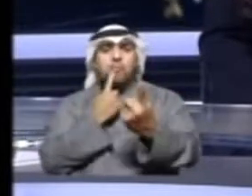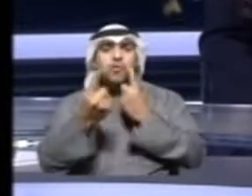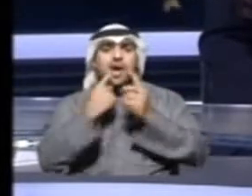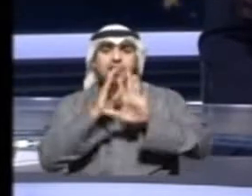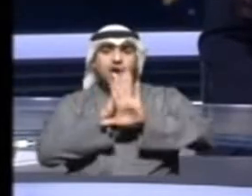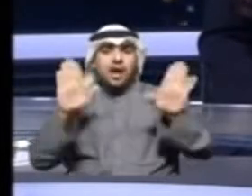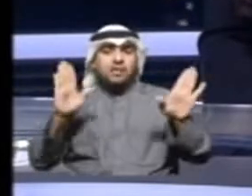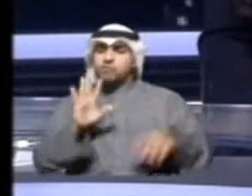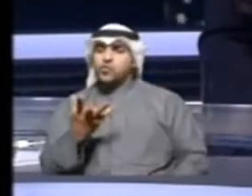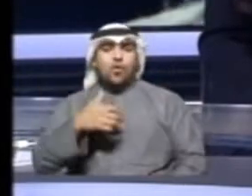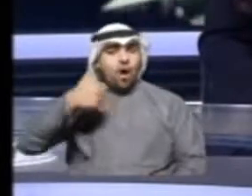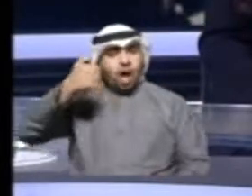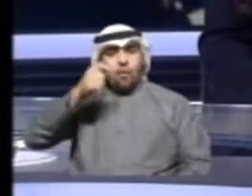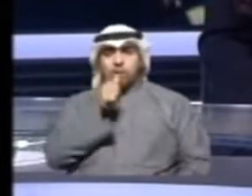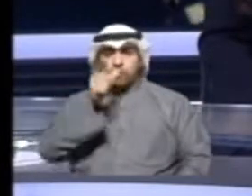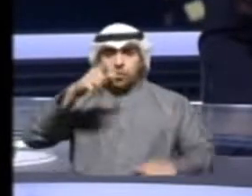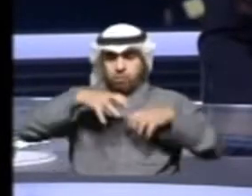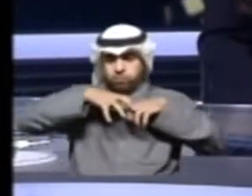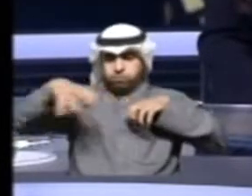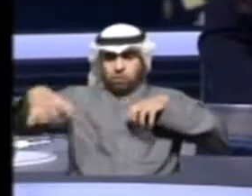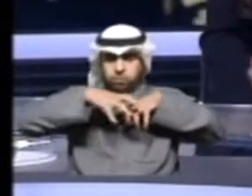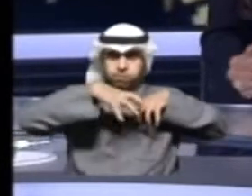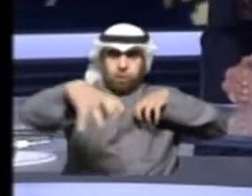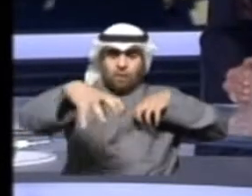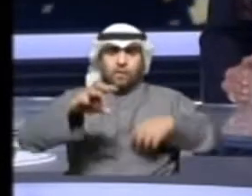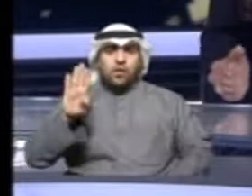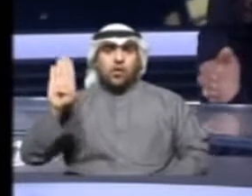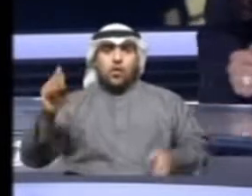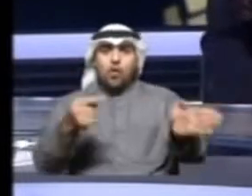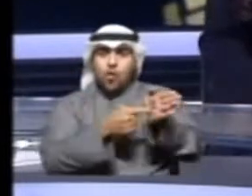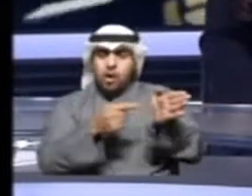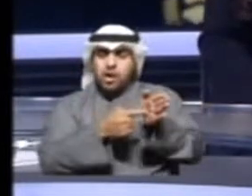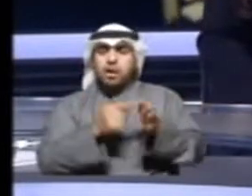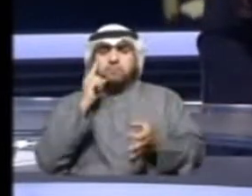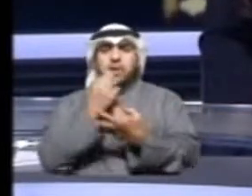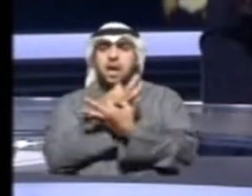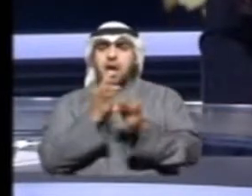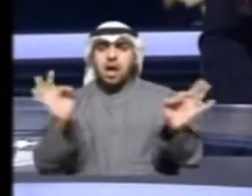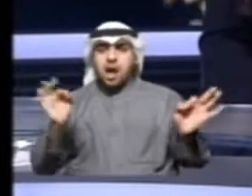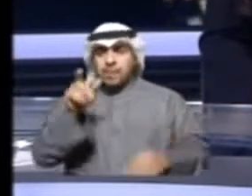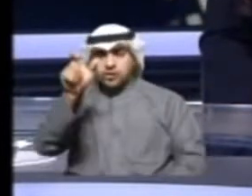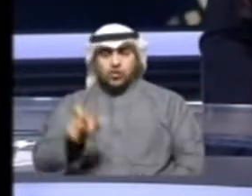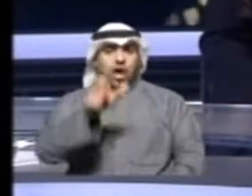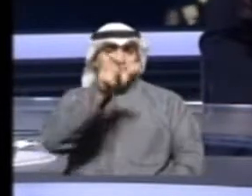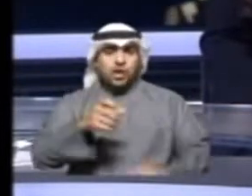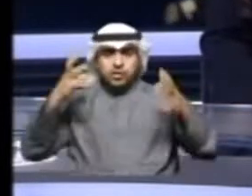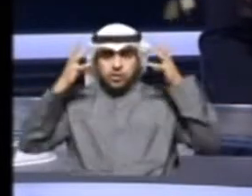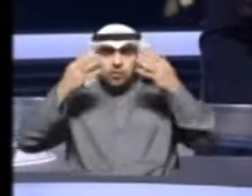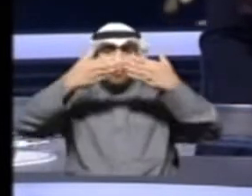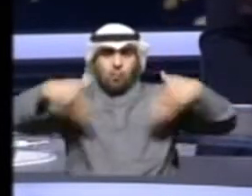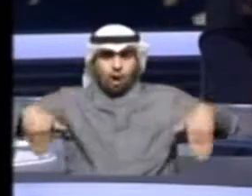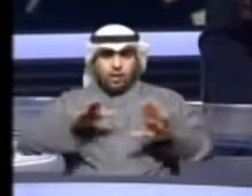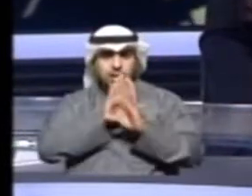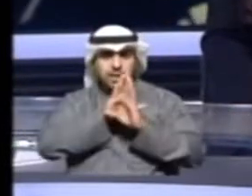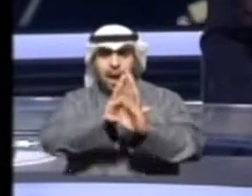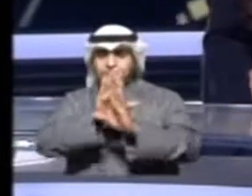فروع للجامعات والكليات وتوفير رعاية صباحية ومسائية لذوي الاحتياجات الخاصة ودعم